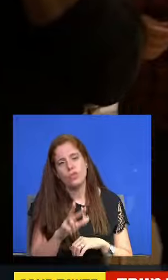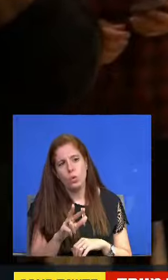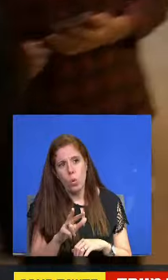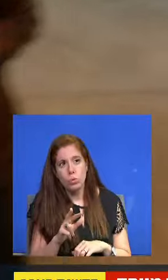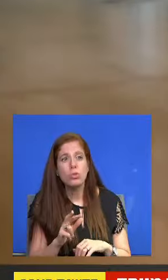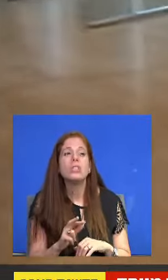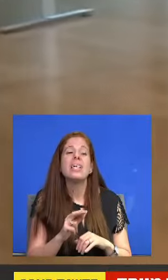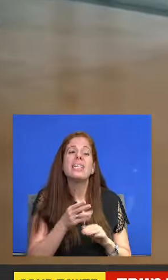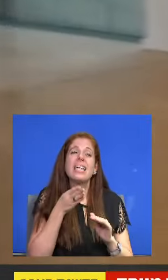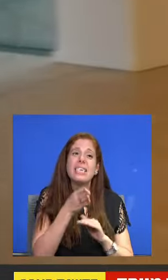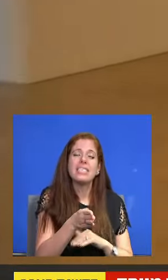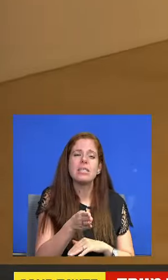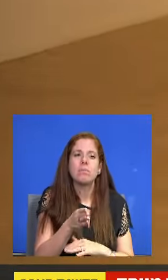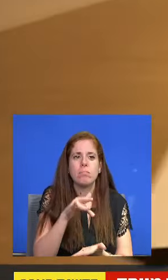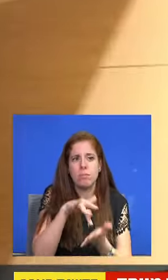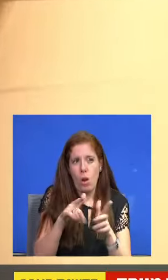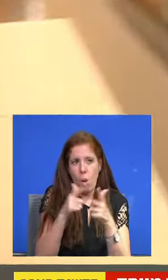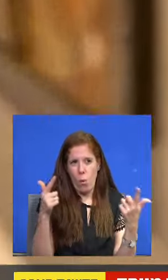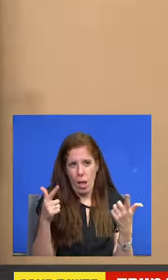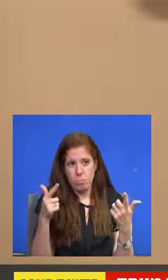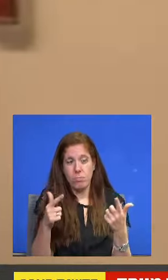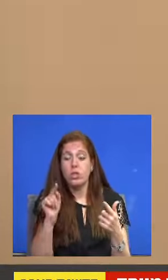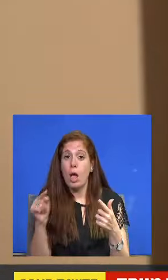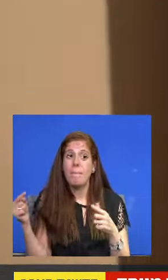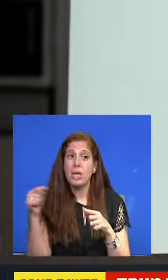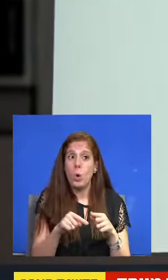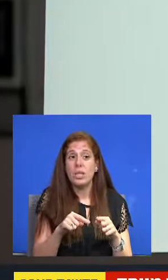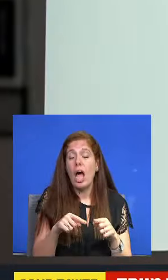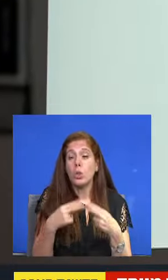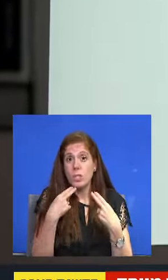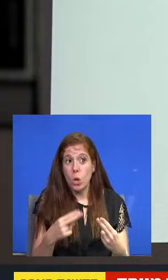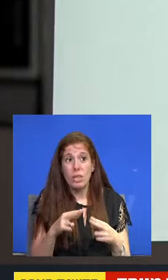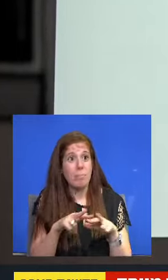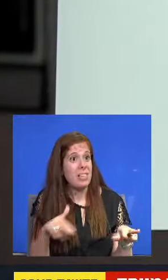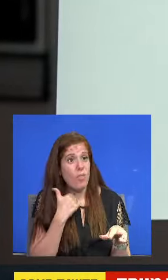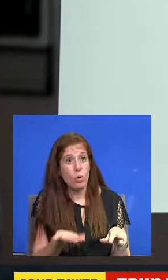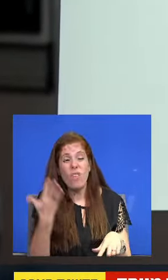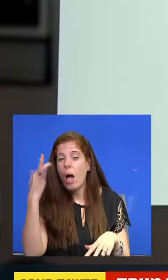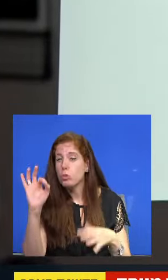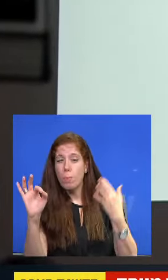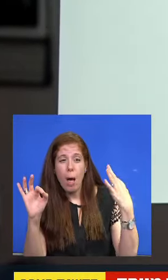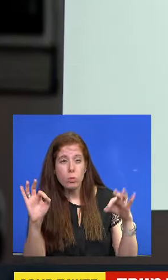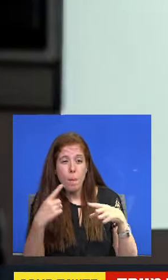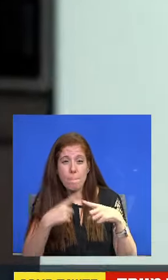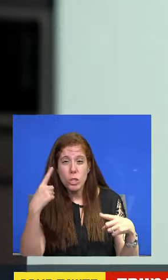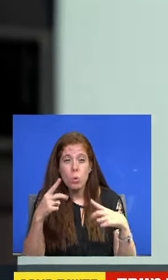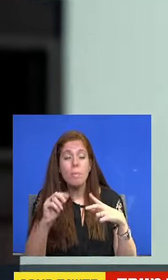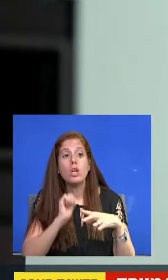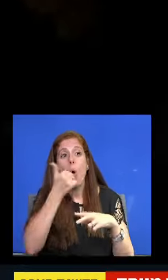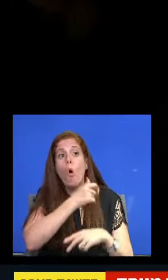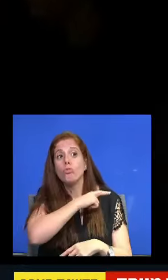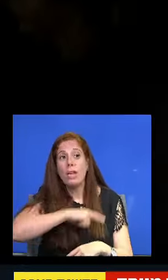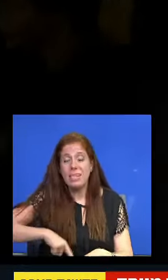לותר קוניג לאולם הצפייה בעיריית נורדהאוזן, לשם מגיעות התוצאות. המצב לא טוב, 50-50 בדיוק, בין ראש העיר המכהן למועמד